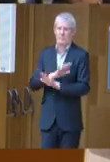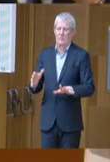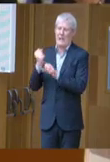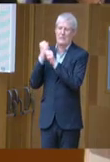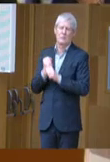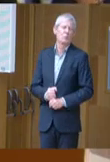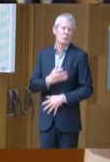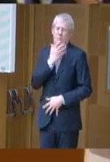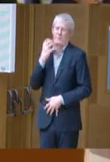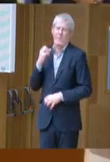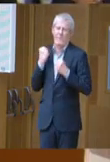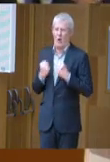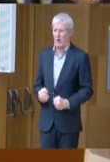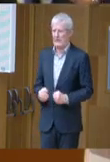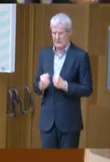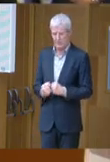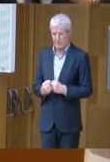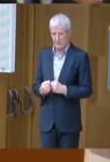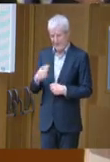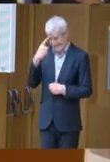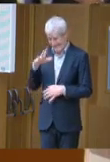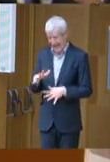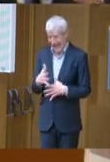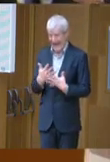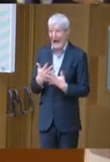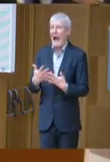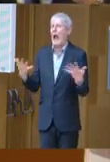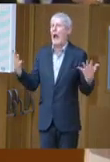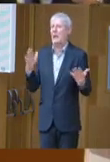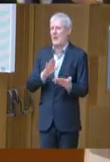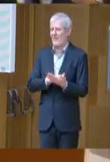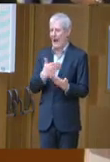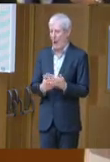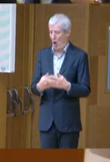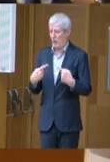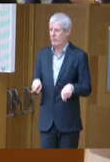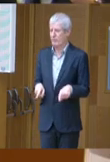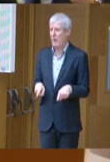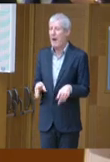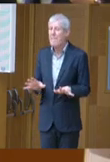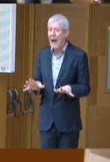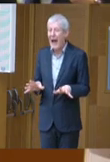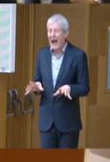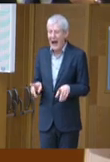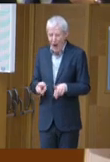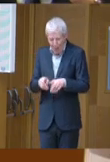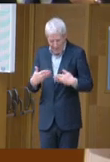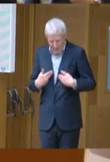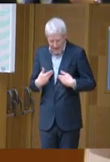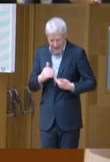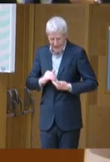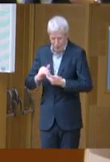istituzionali, riconosciamo sicuramente l'alto valore, ma chi come me, chi come noi, il